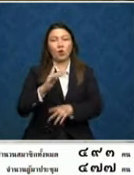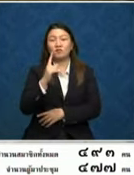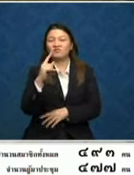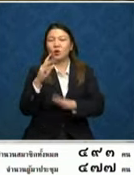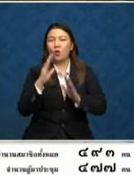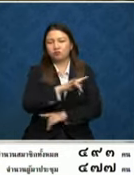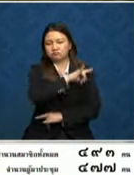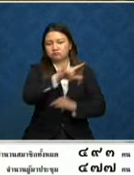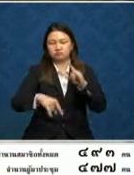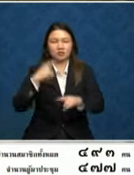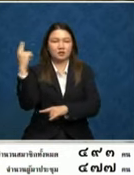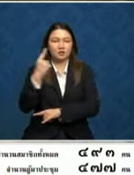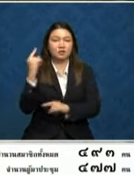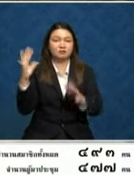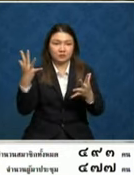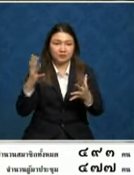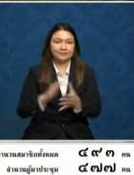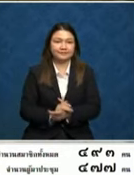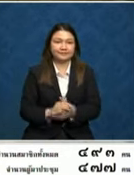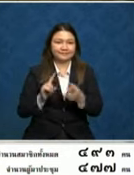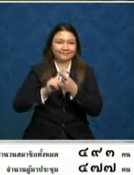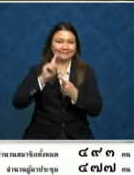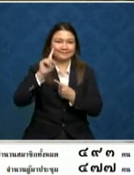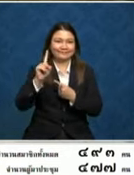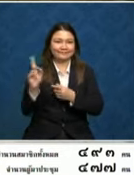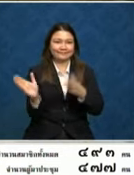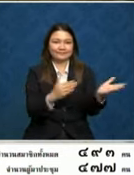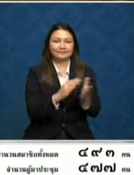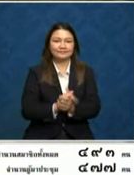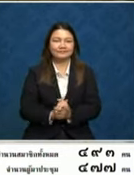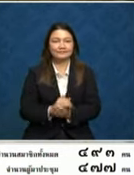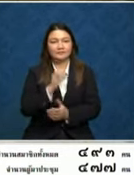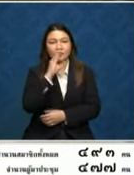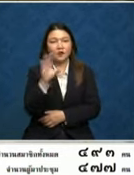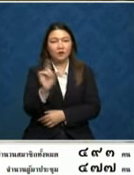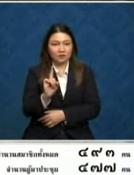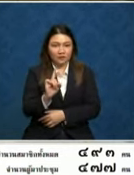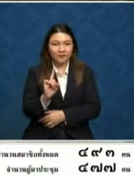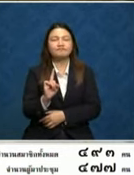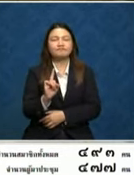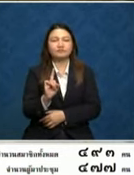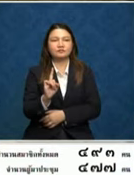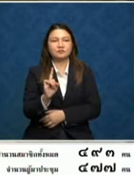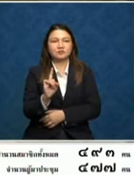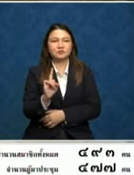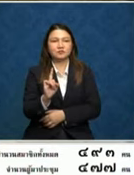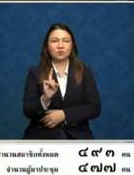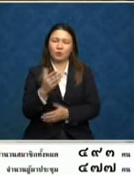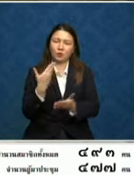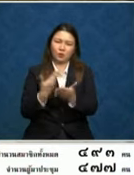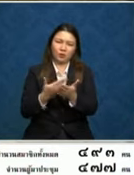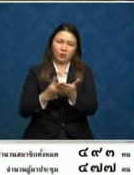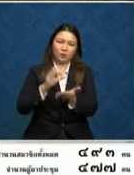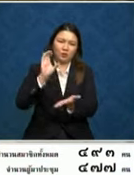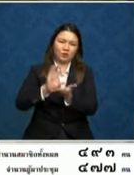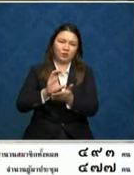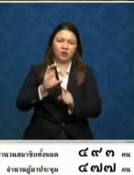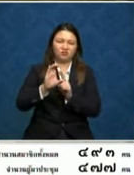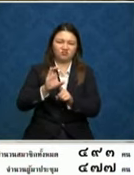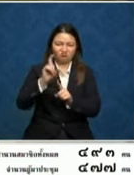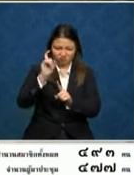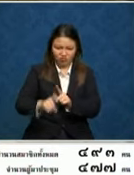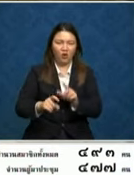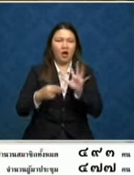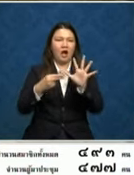ย้ำนี่ประการที่1เพราะฉะนั้นงบประมาณแต่ละปีมันไม่น่าจะน้อยกว่า 50,000 ล้านท่านประธาน